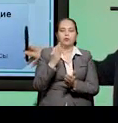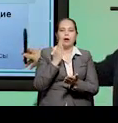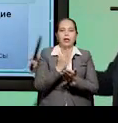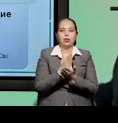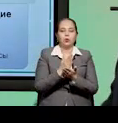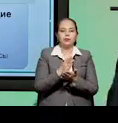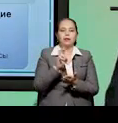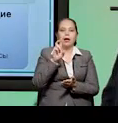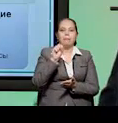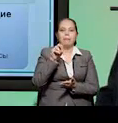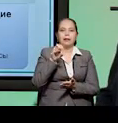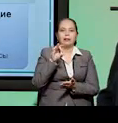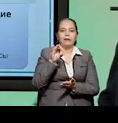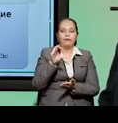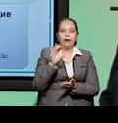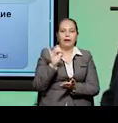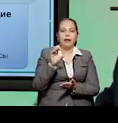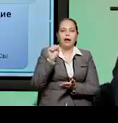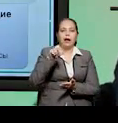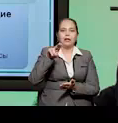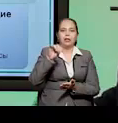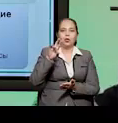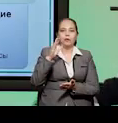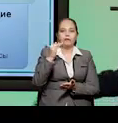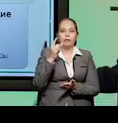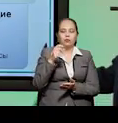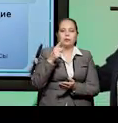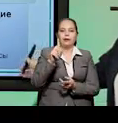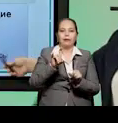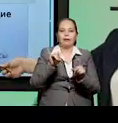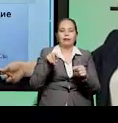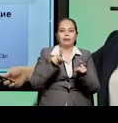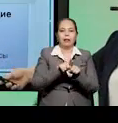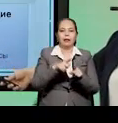относятся бактериофаги, аденовирус и так далее.